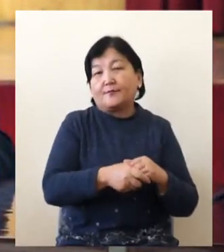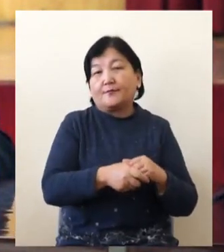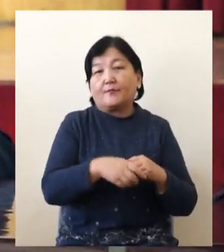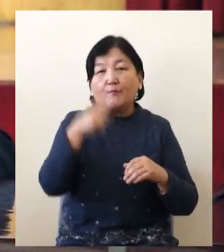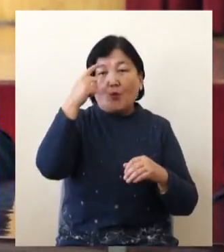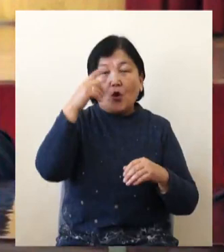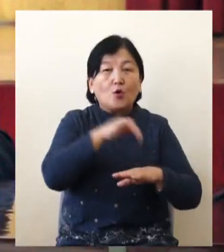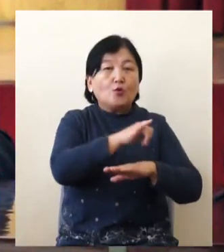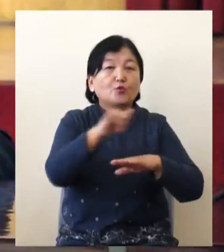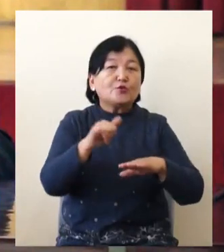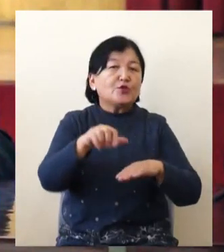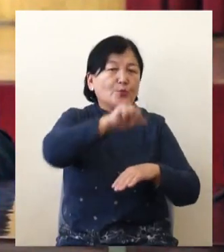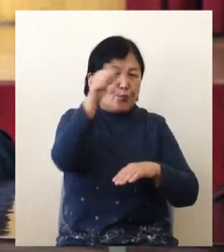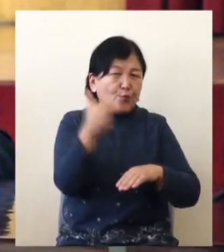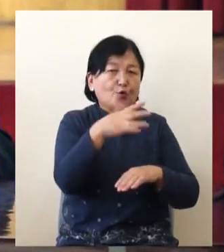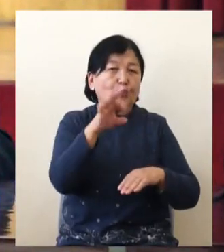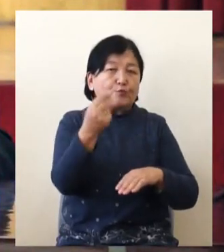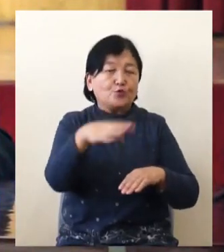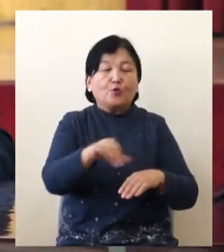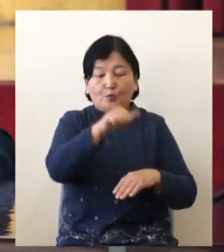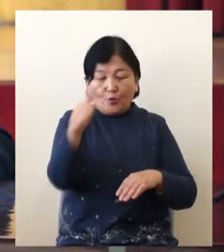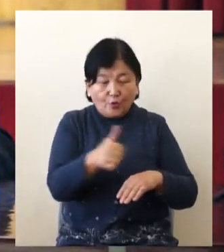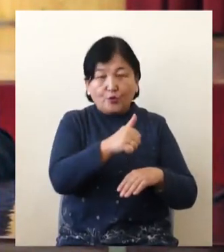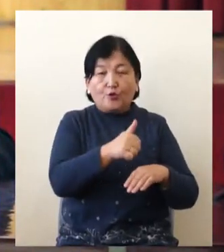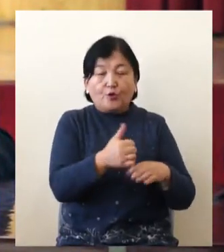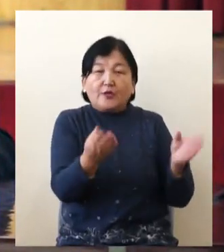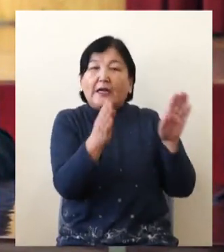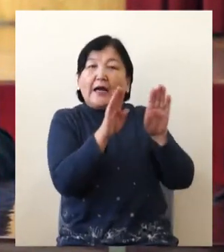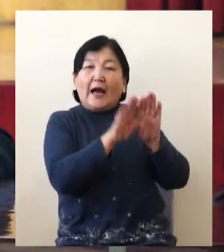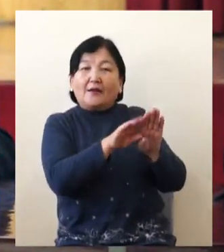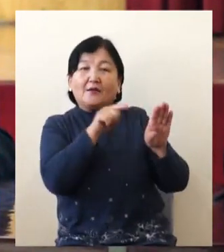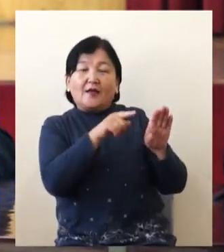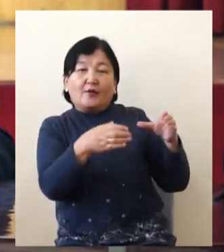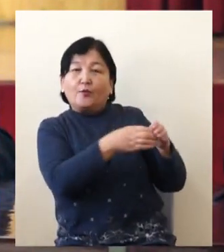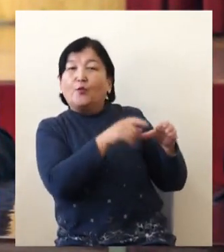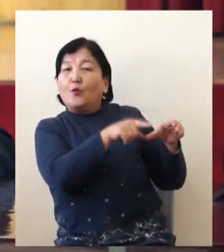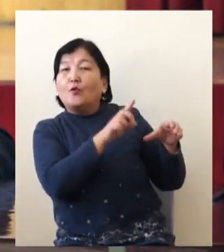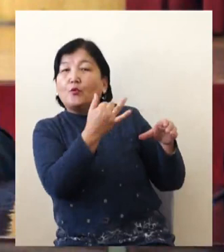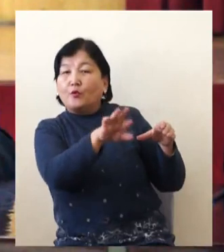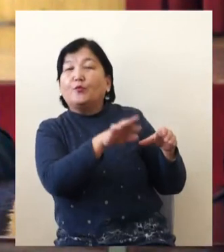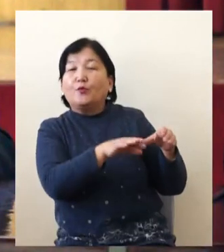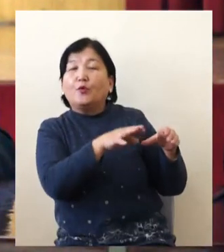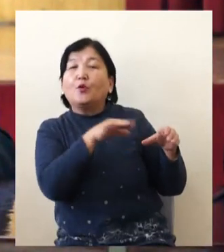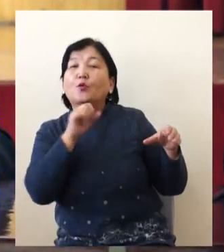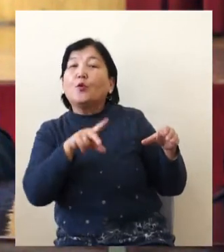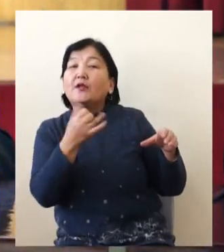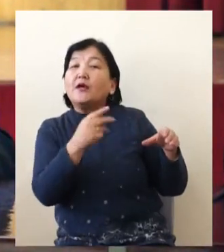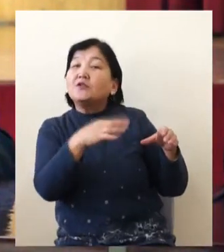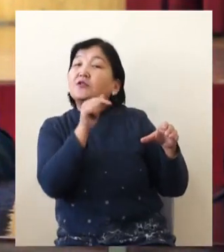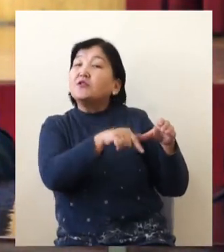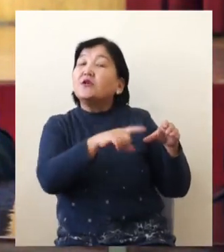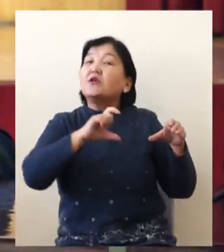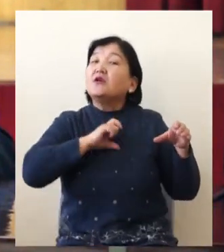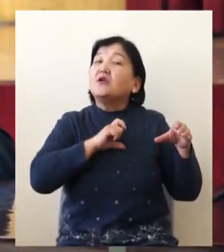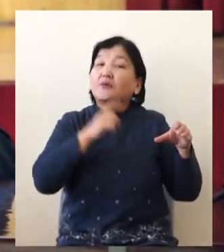Монгол улсын бүх өмч хөрөнгө, төрийн эрх мэдэл бүгдээрээ эдгээр хаалттай клубын гишүүн. Туулачдын эрх